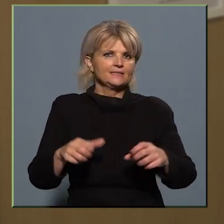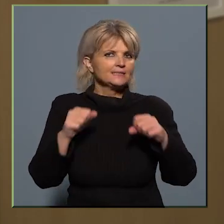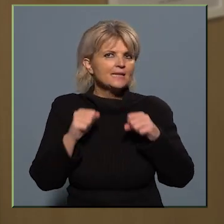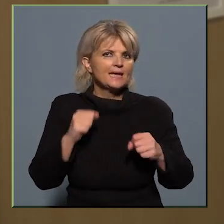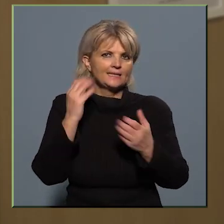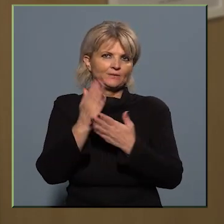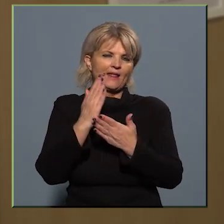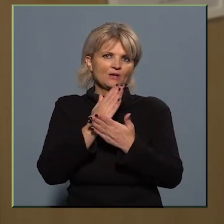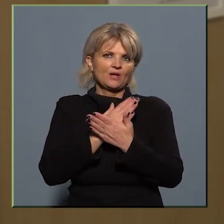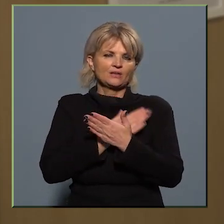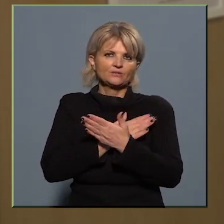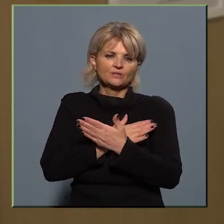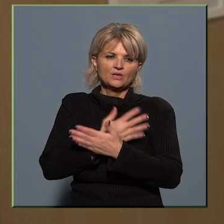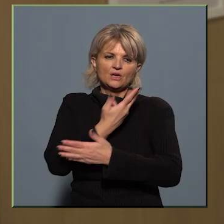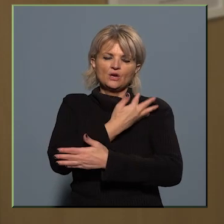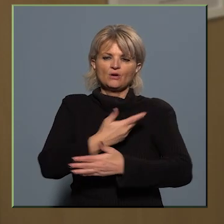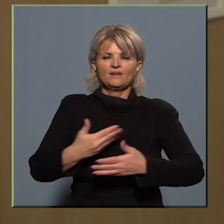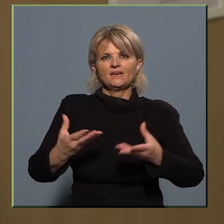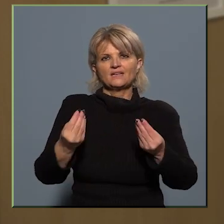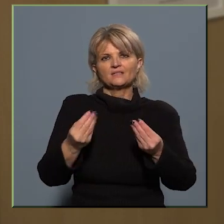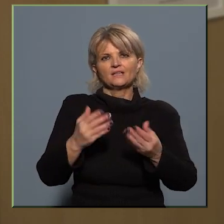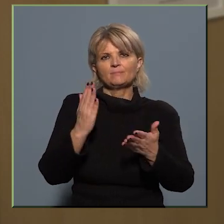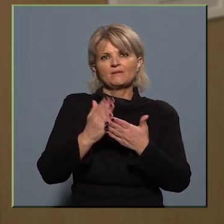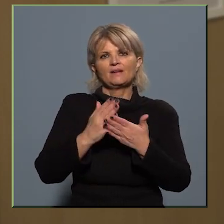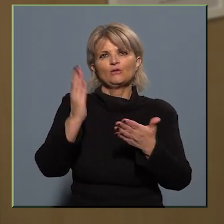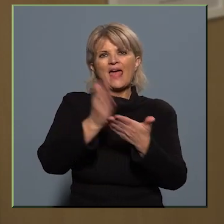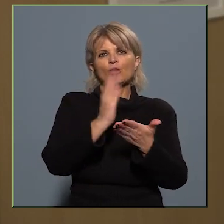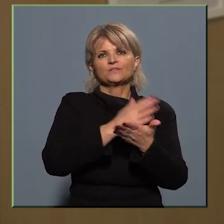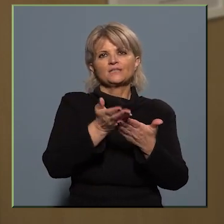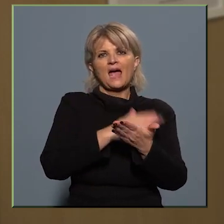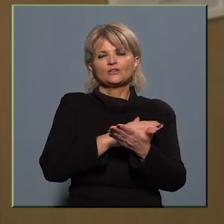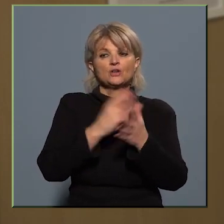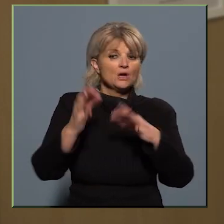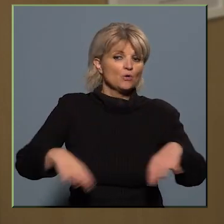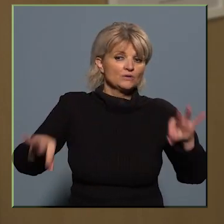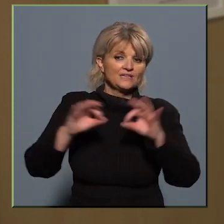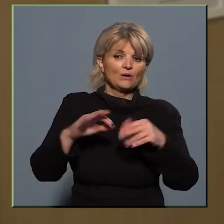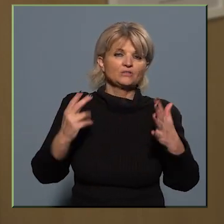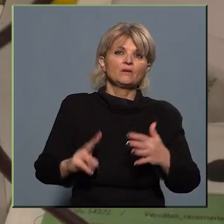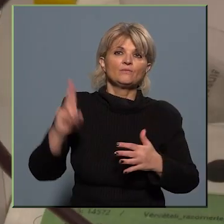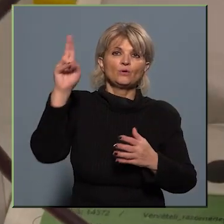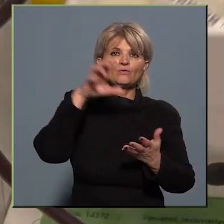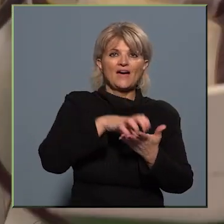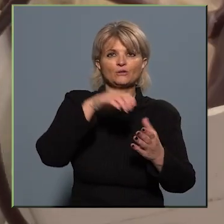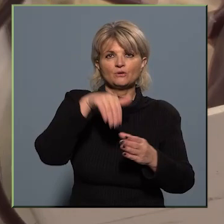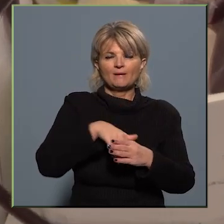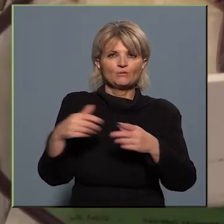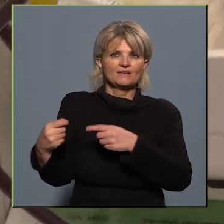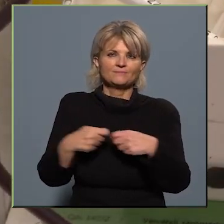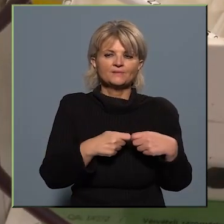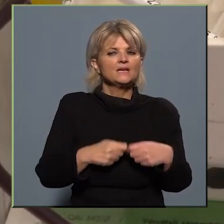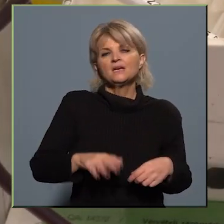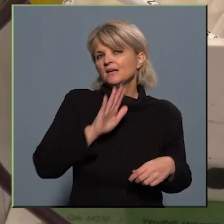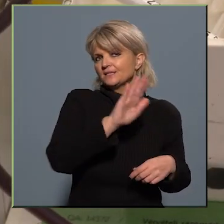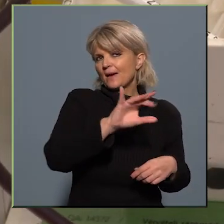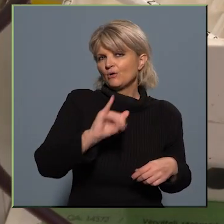nehéz feladatot, a vérkészítményeknek a megfelelő elosztását, akár országosan, akár a fővároson belül megszervezze, ez számukra is